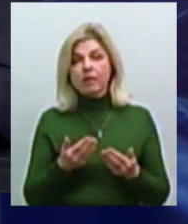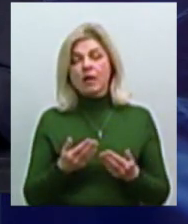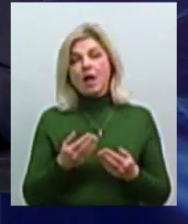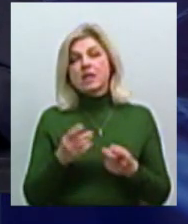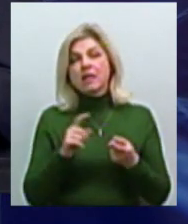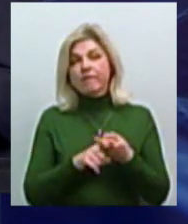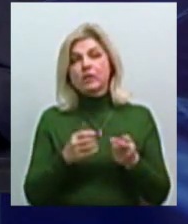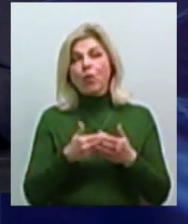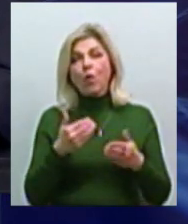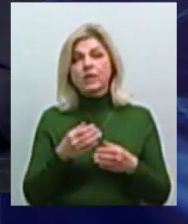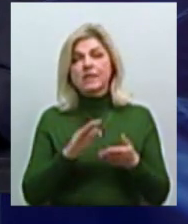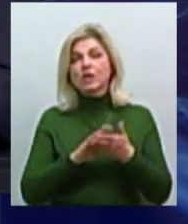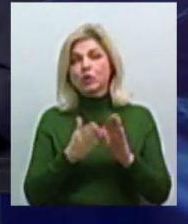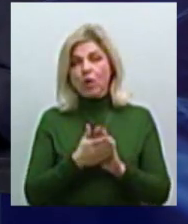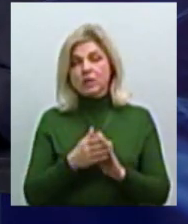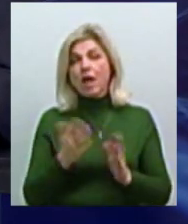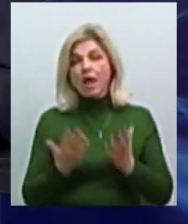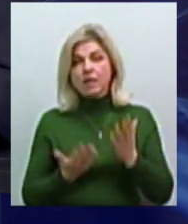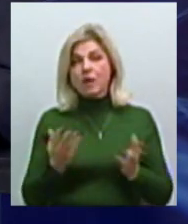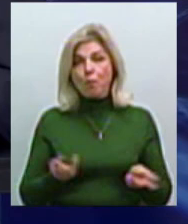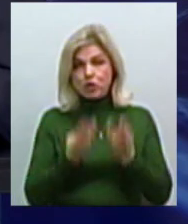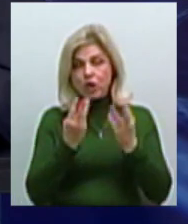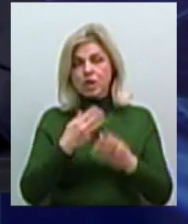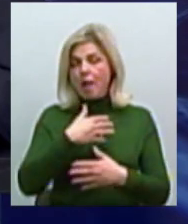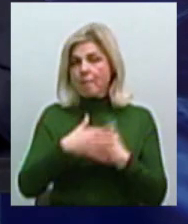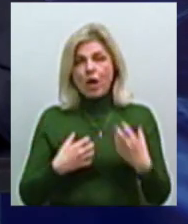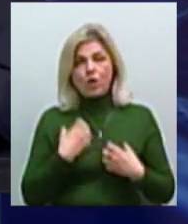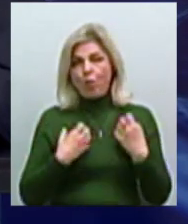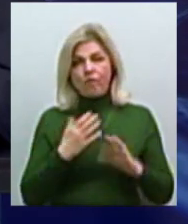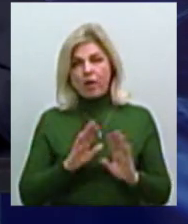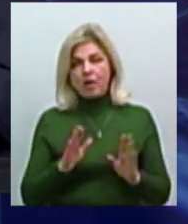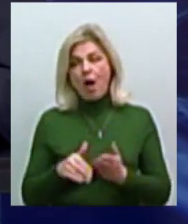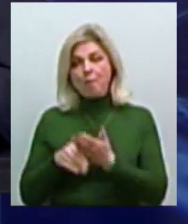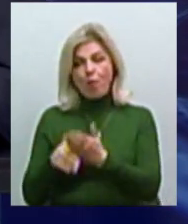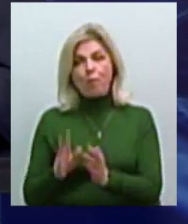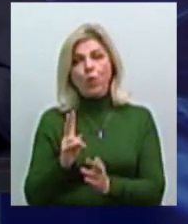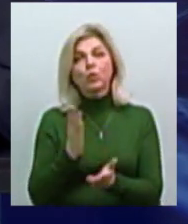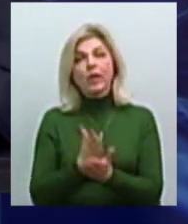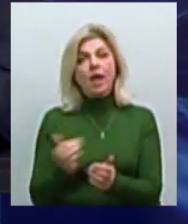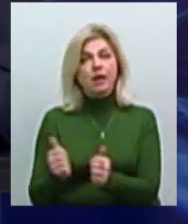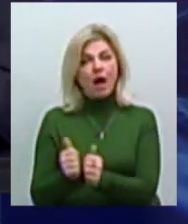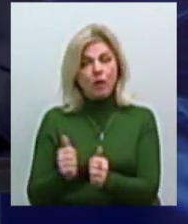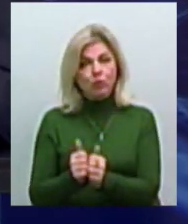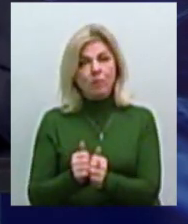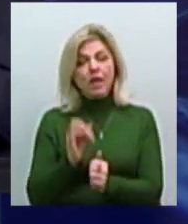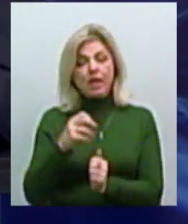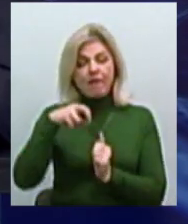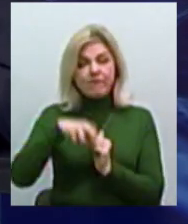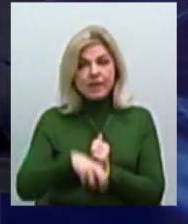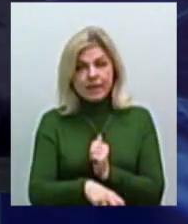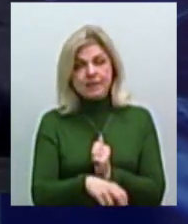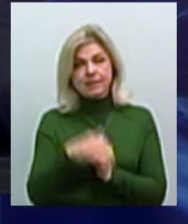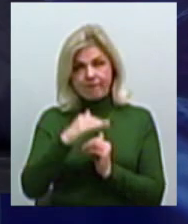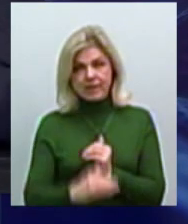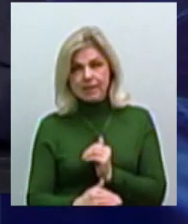виникає. У разі пожежі це не панікувати, а оказати допомогу стороннім, які знаходяться рядом, опуститись вниз, так